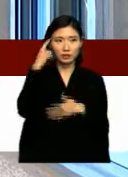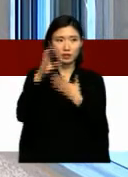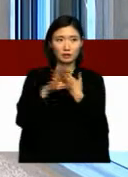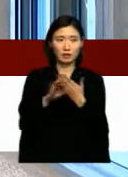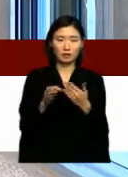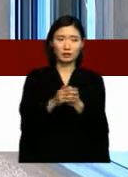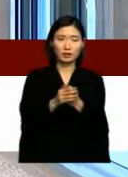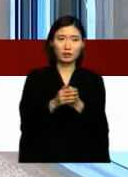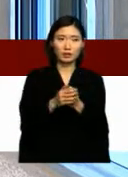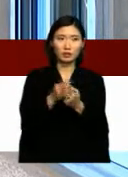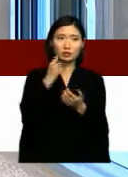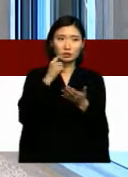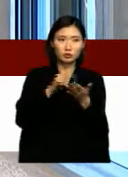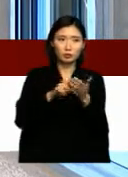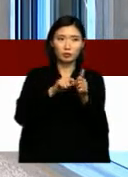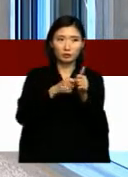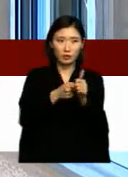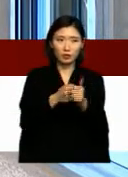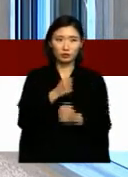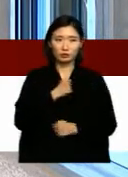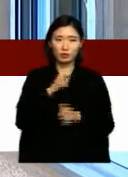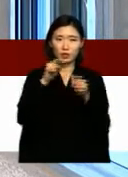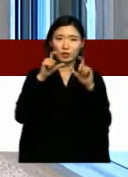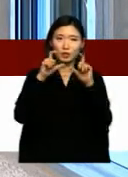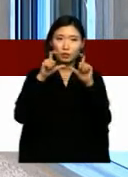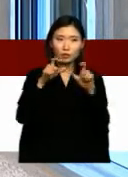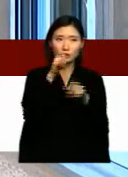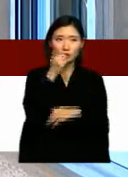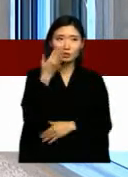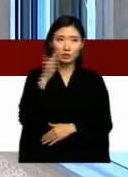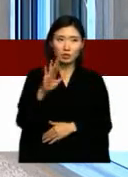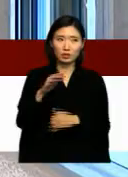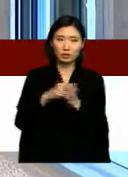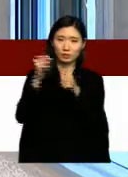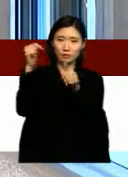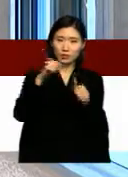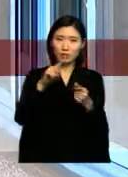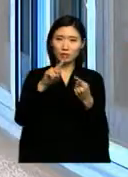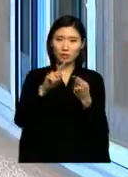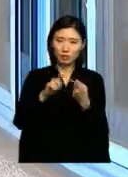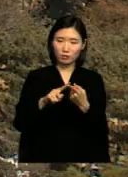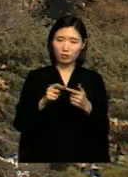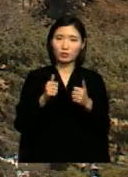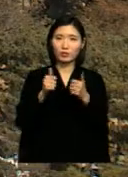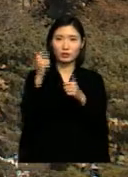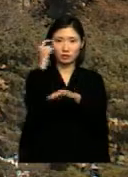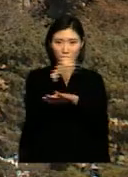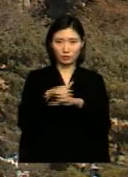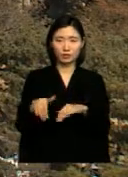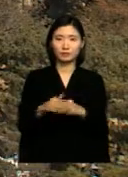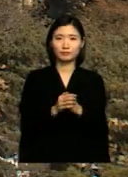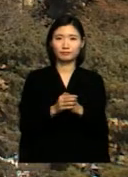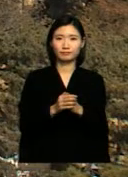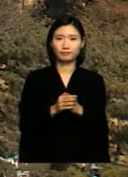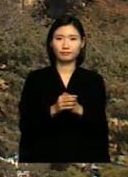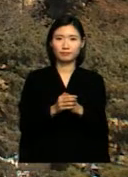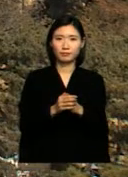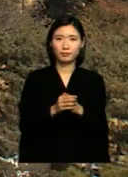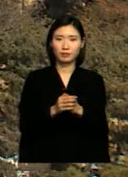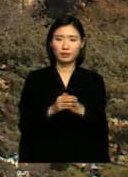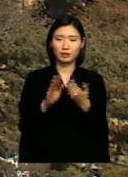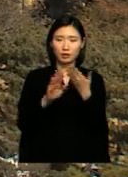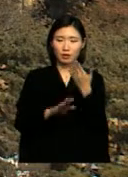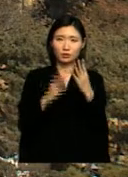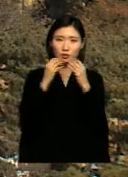경징계 뭐 주의를 해라 그런 통보가 내려오는데 그 내려오는 대로 저희들이 따를 예정입니다. 한편